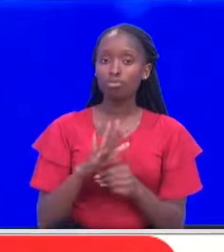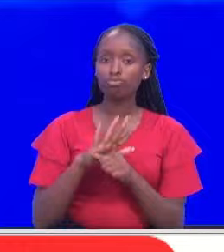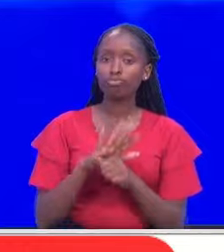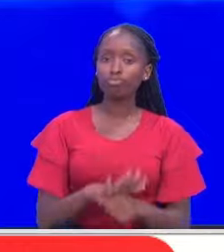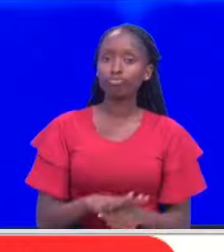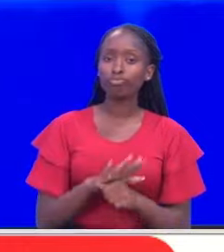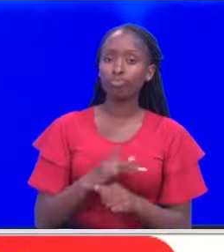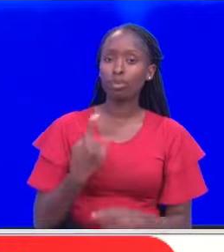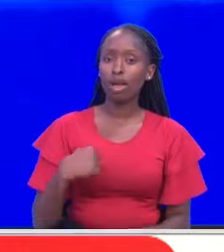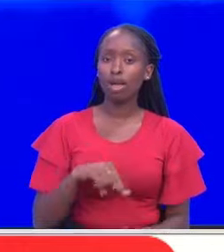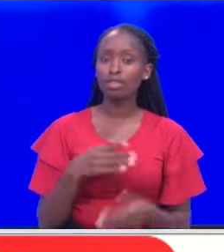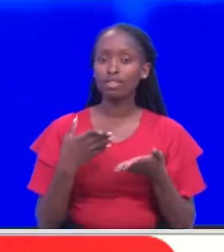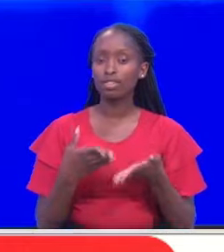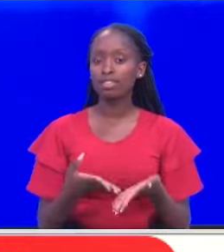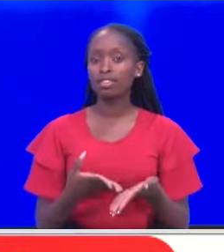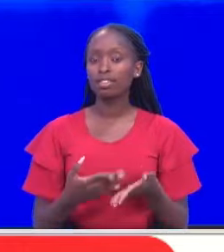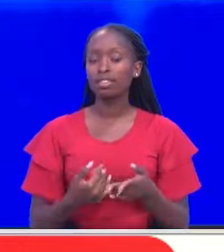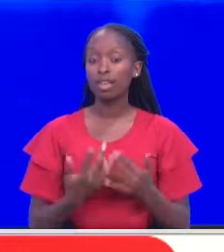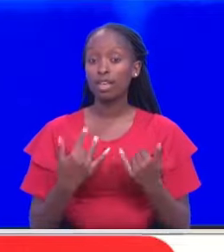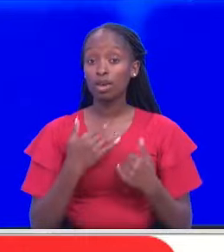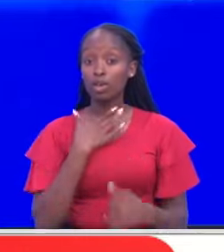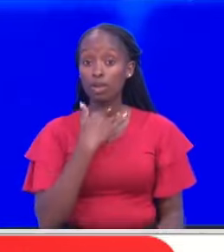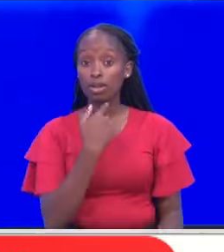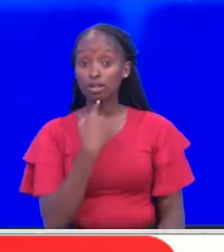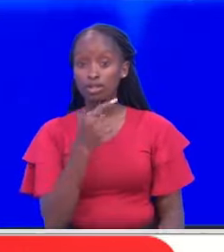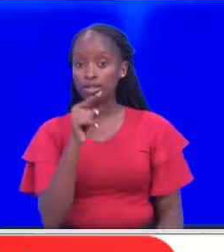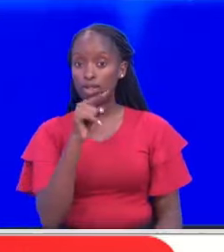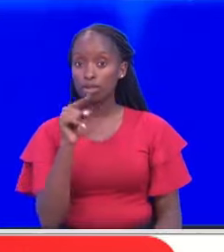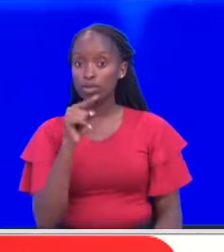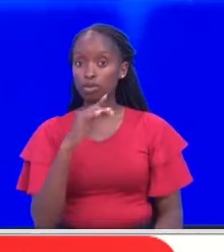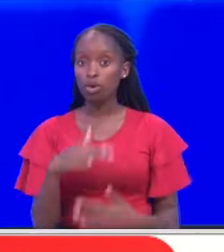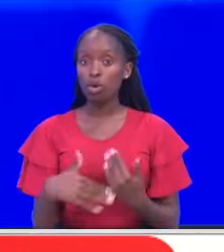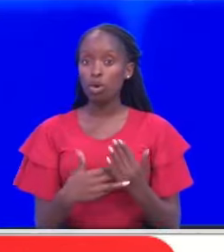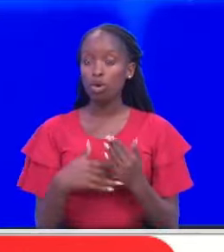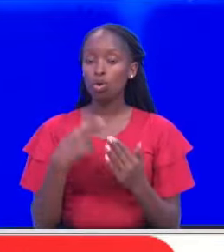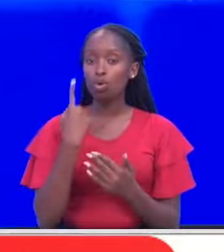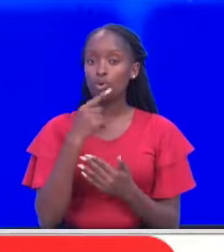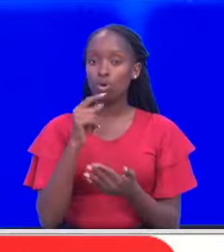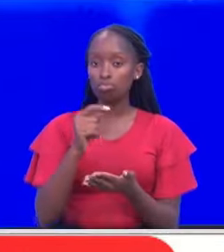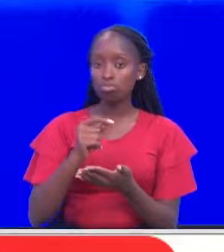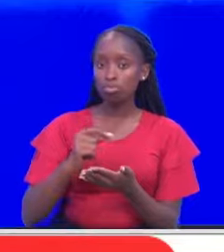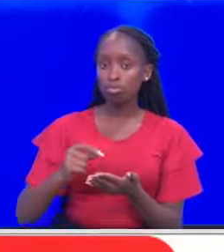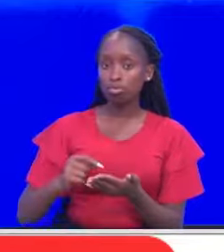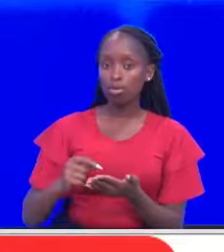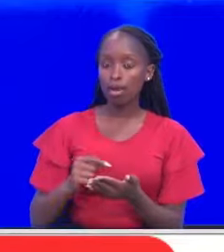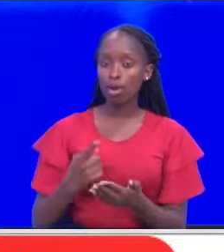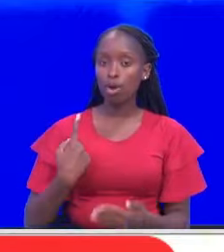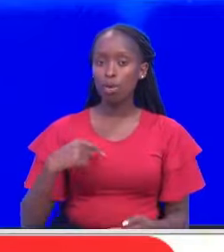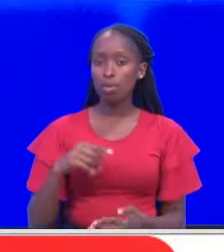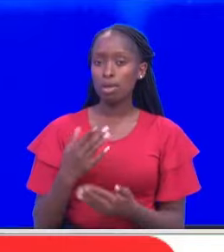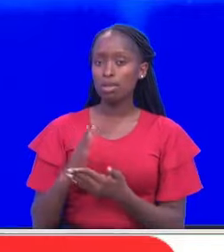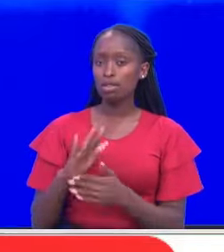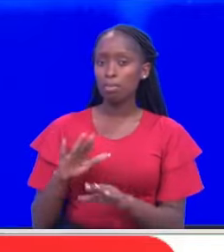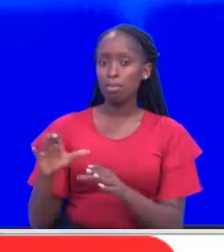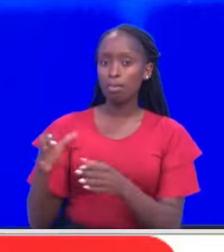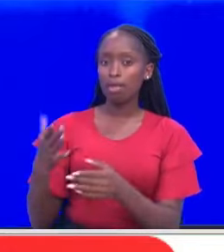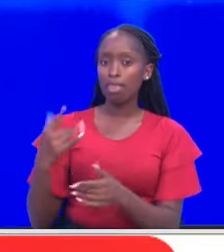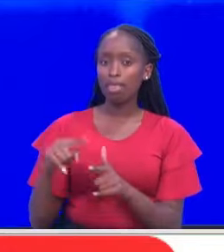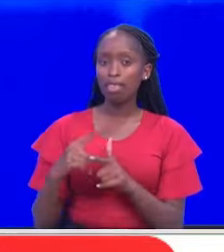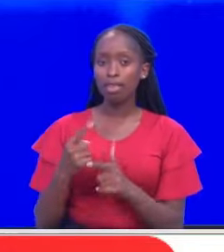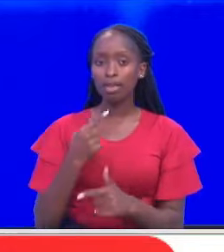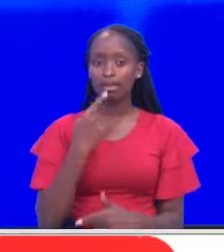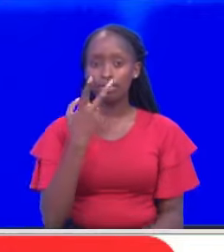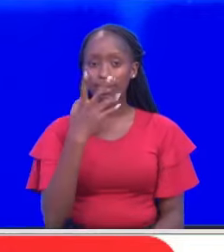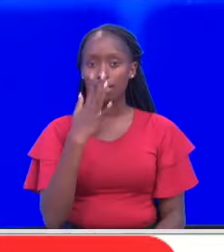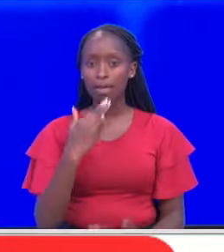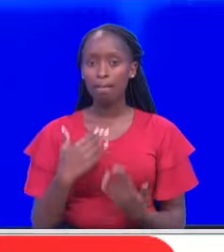Kwa hivyo nataka niombe tu wale ambao wanaandika. Kwa sababu tulikuwa pahali, tukaona wao wanasema kuna vita imetokea